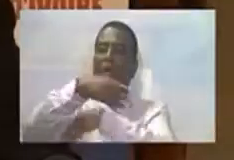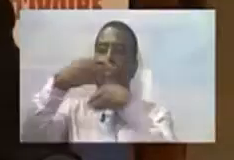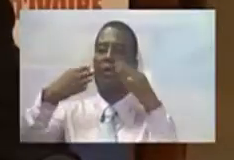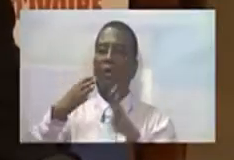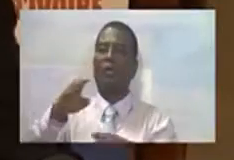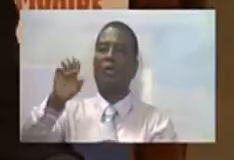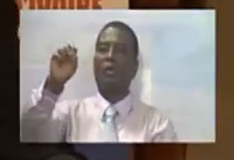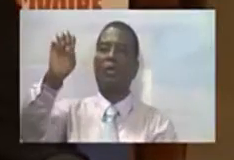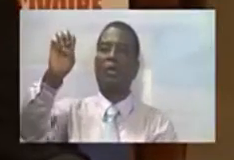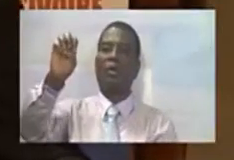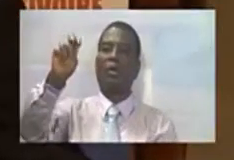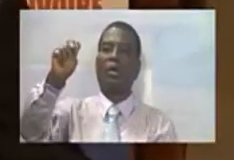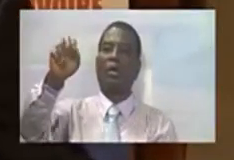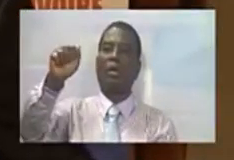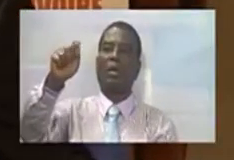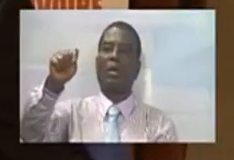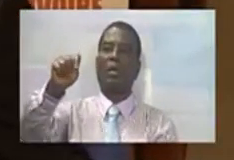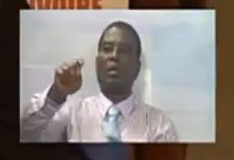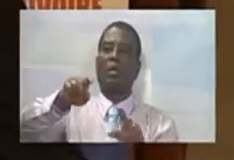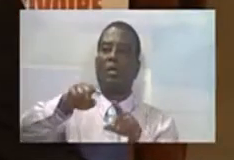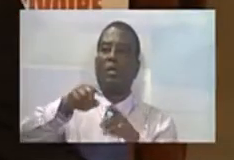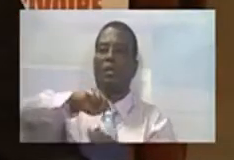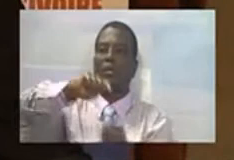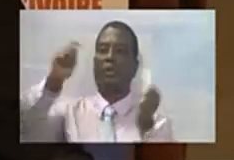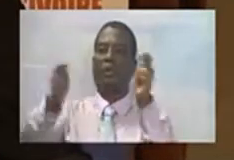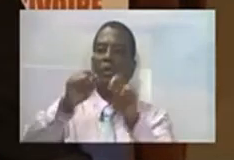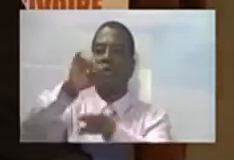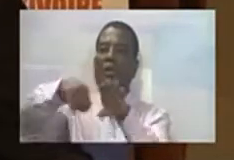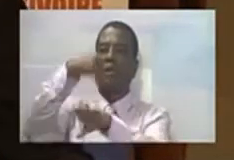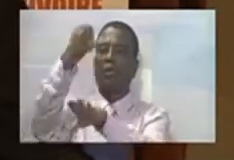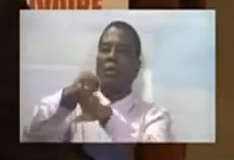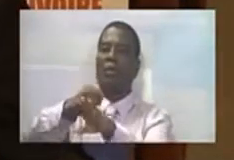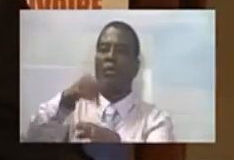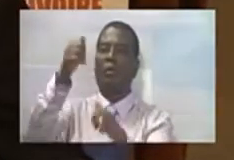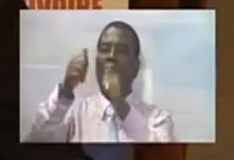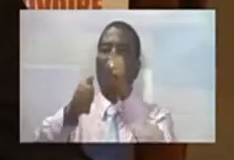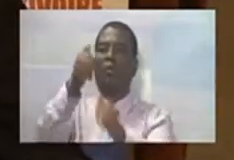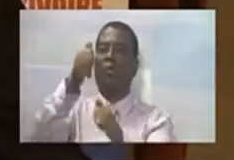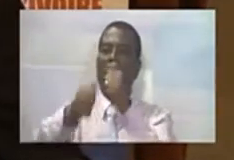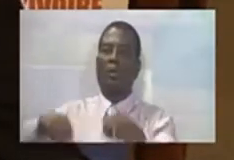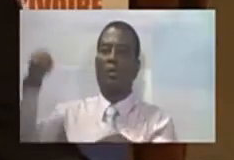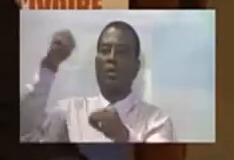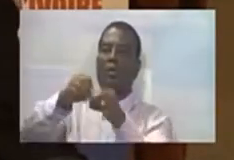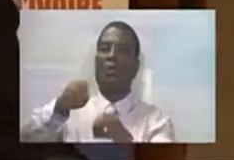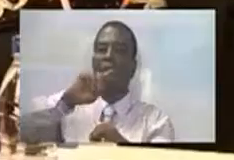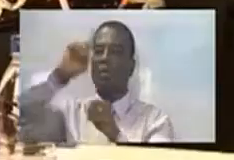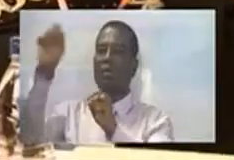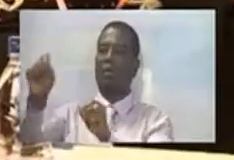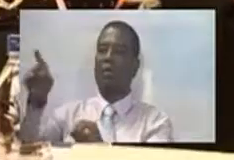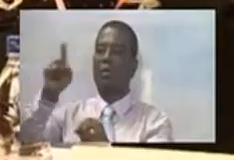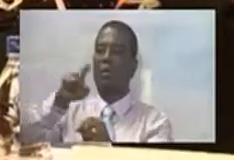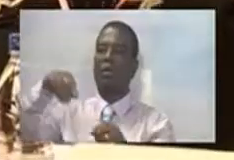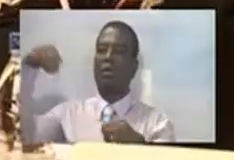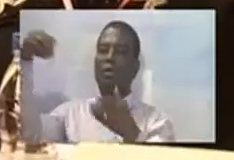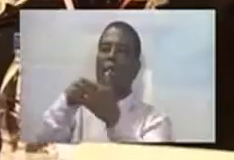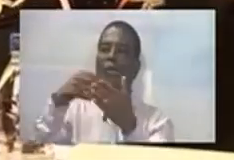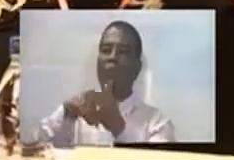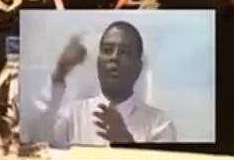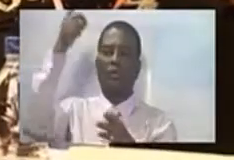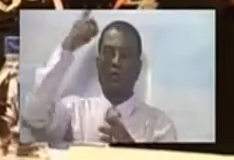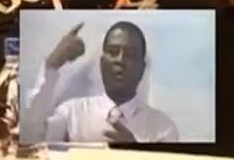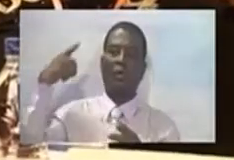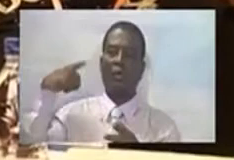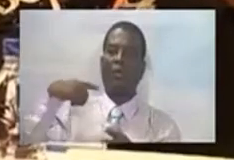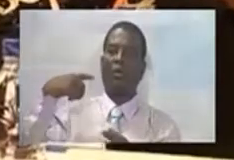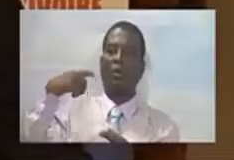Sénat. Ce changement institutionnel, auquel s'ajoutent les interrogations et appréhensions de nouveaux députés